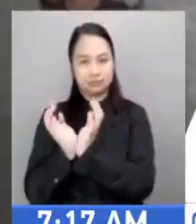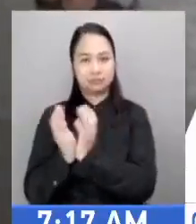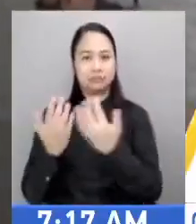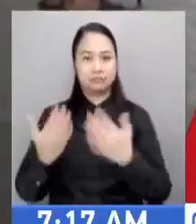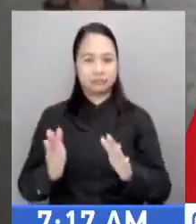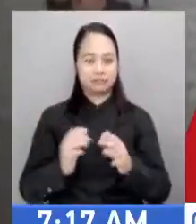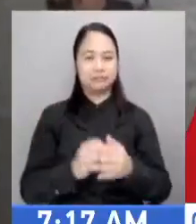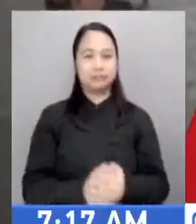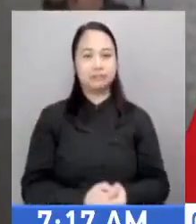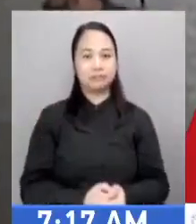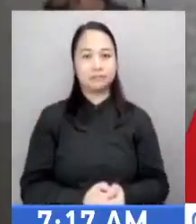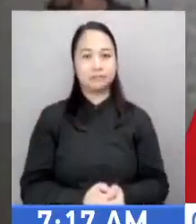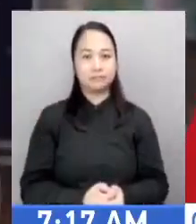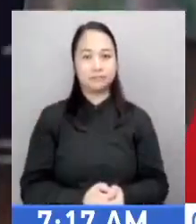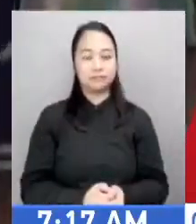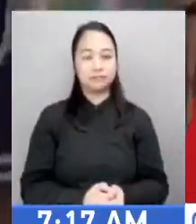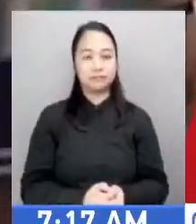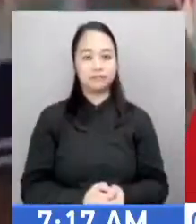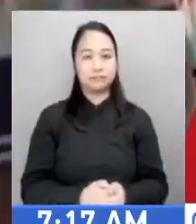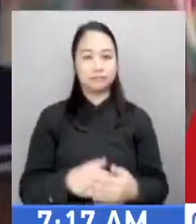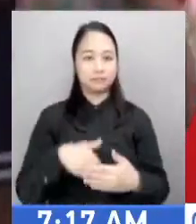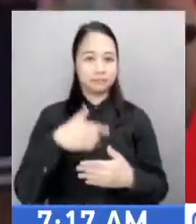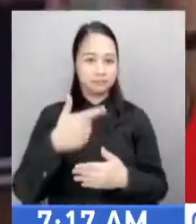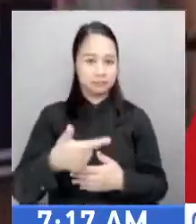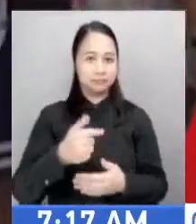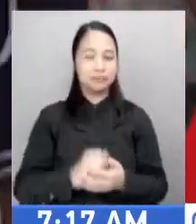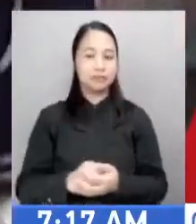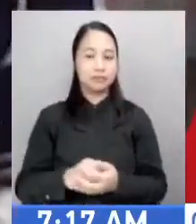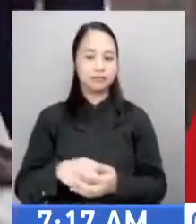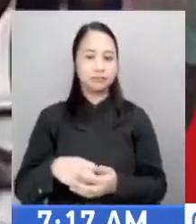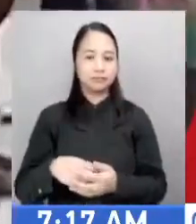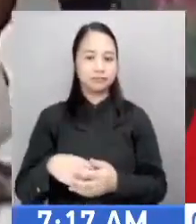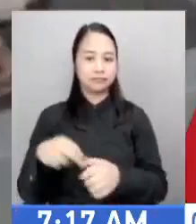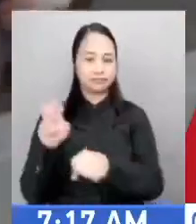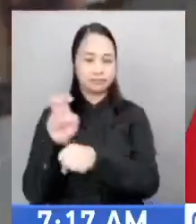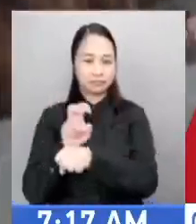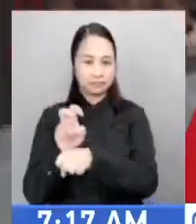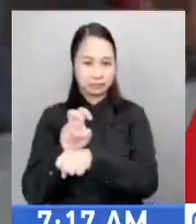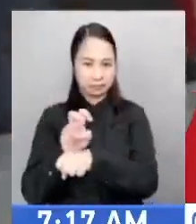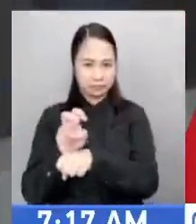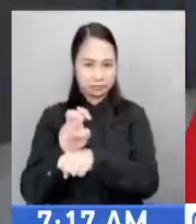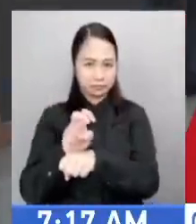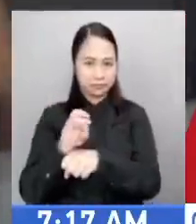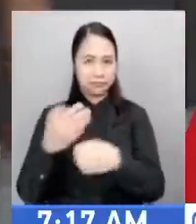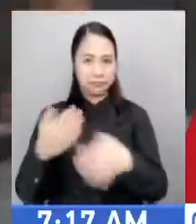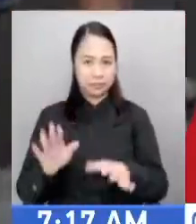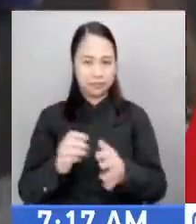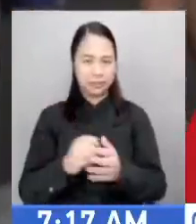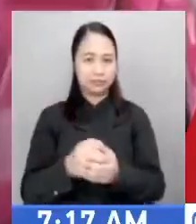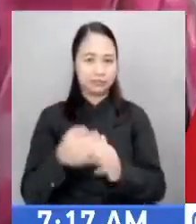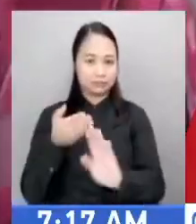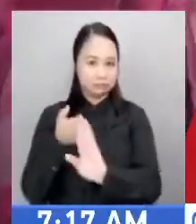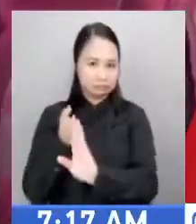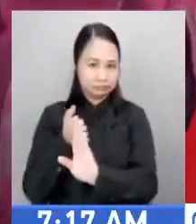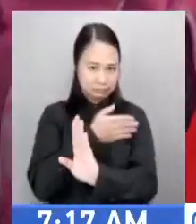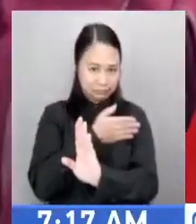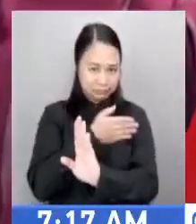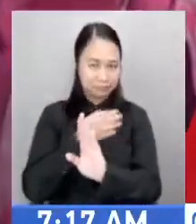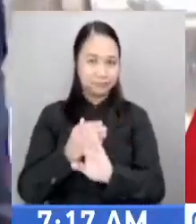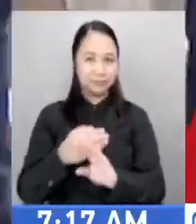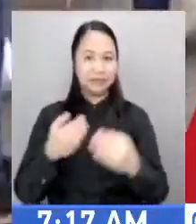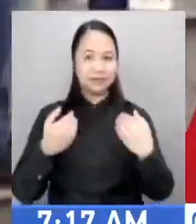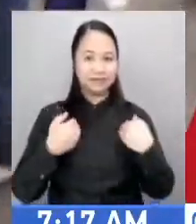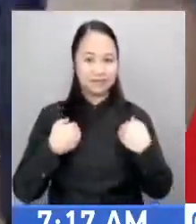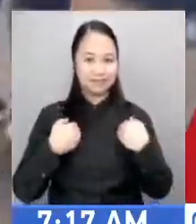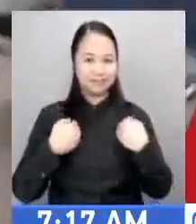Sa Naga City, Camarines Sur, ilang araw bago ang undas, tumagsa ang mga batang naka-Halloween costume para mag-trick or treat. Pero